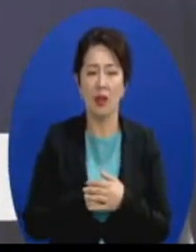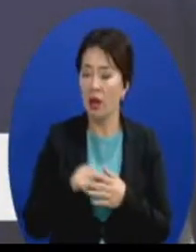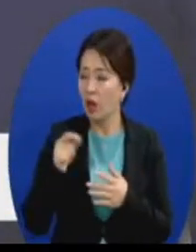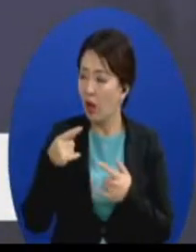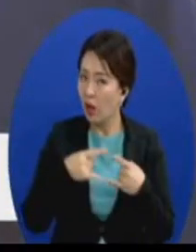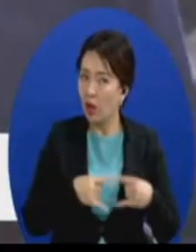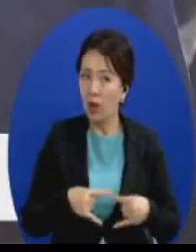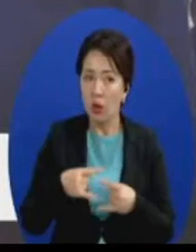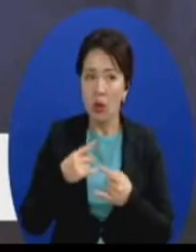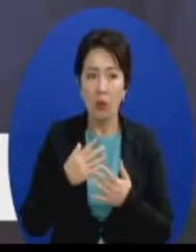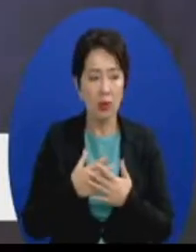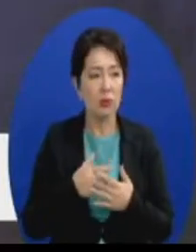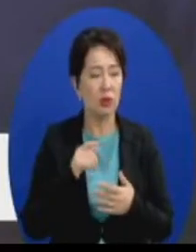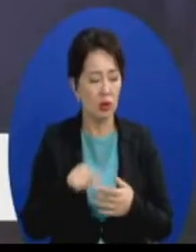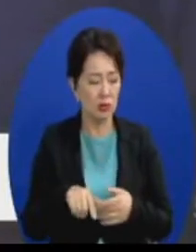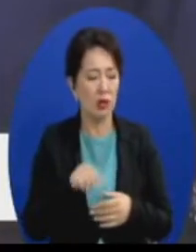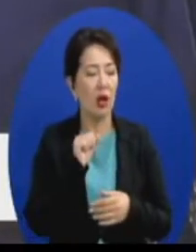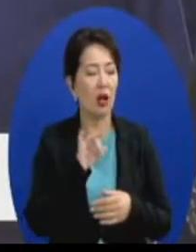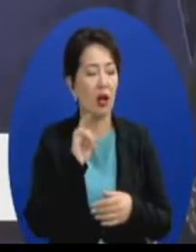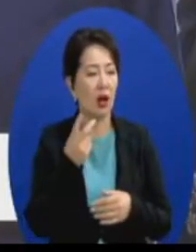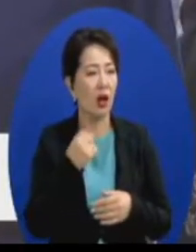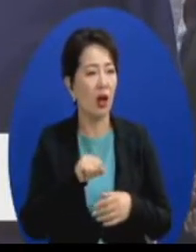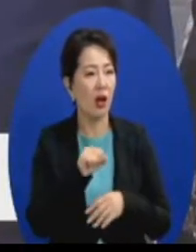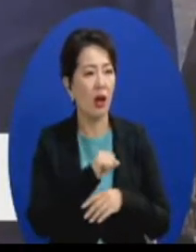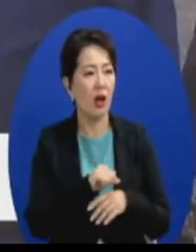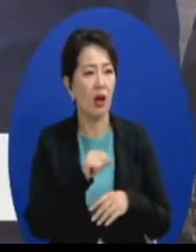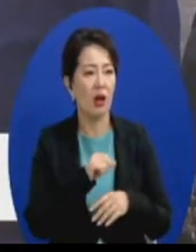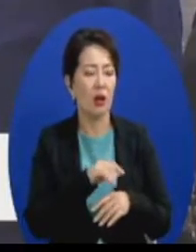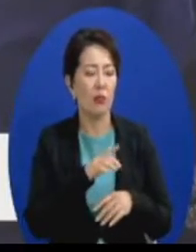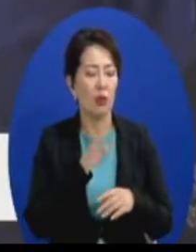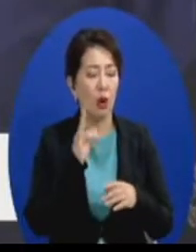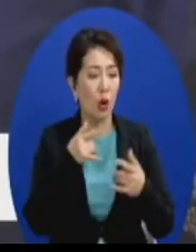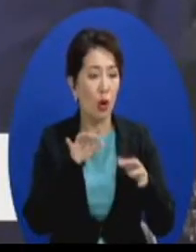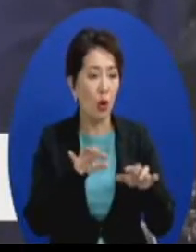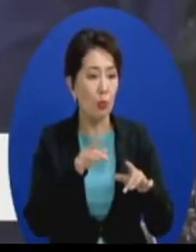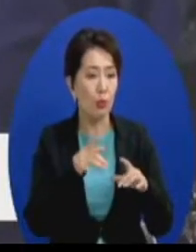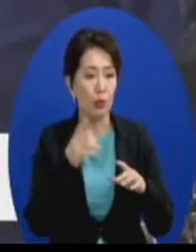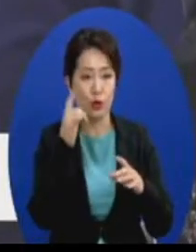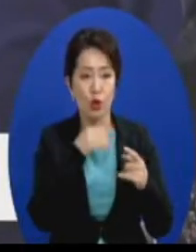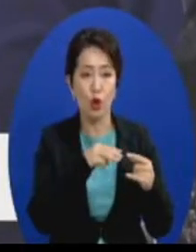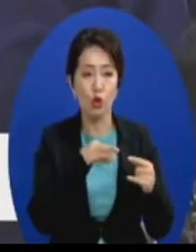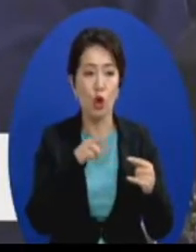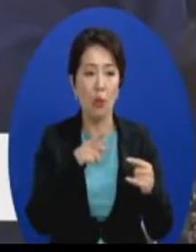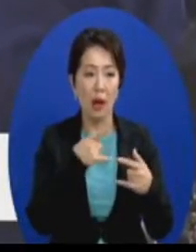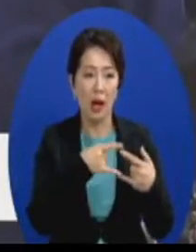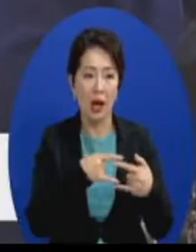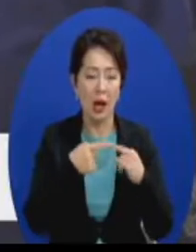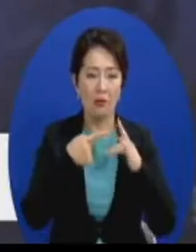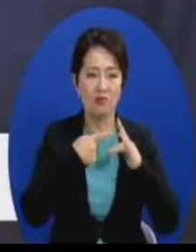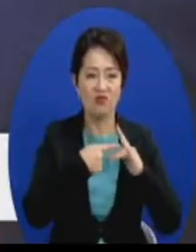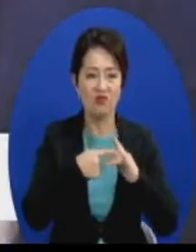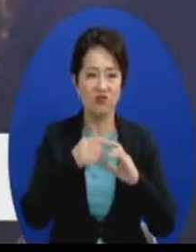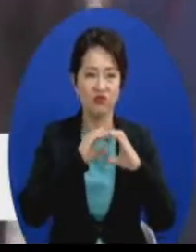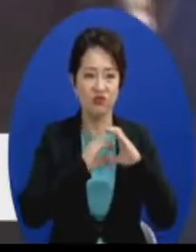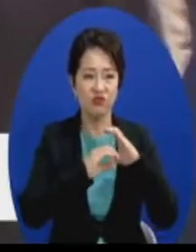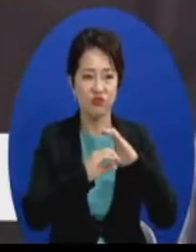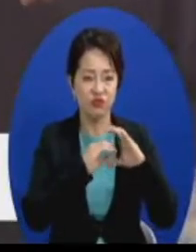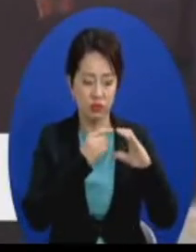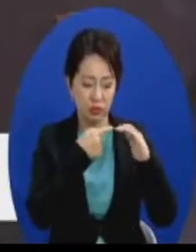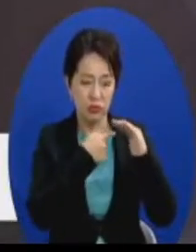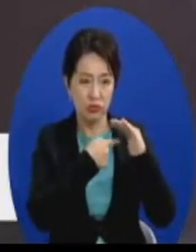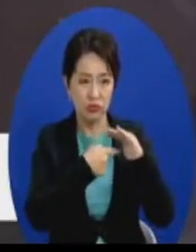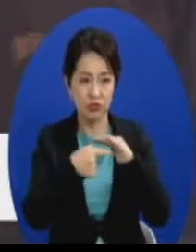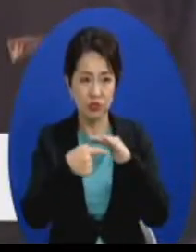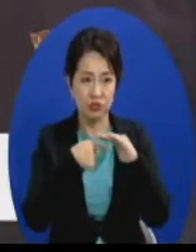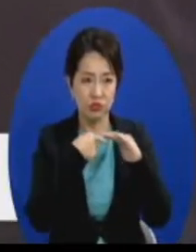За тий одоо бол Арангай аймгийн нэгдсэн эмнэлэг дээр компьютер томограф тавигдаж байна. За хэрэгтэй багш санах төхөөрөмжийн хувьд бол нөгөө эхо дижитал